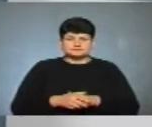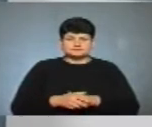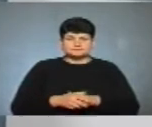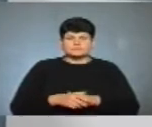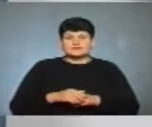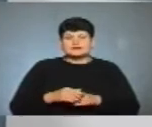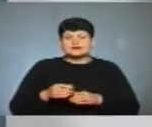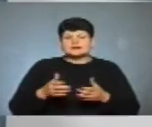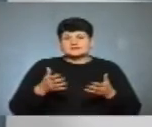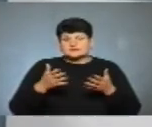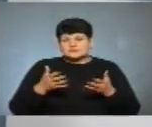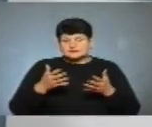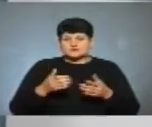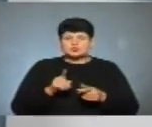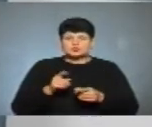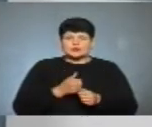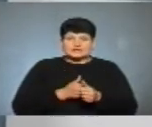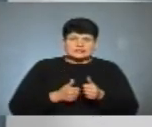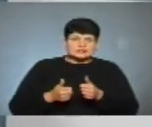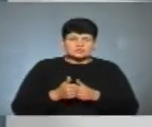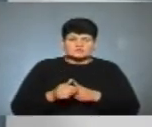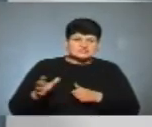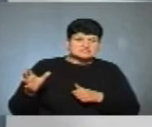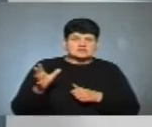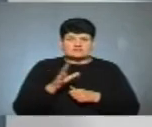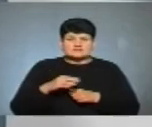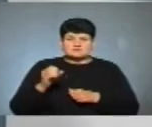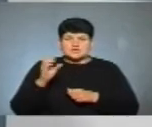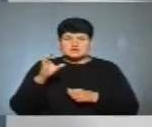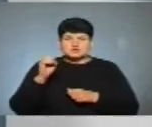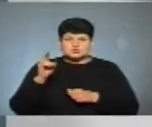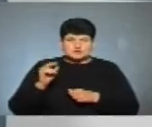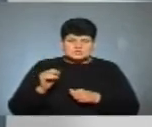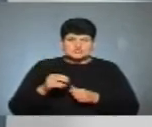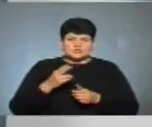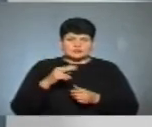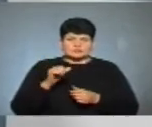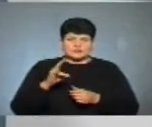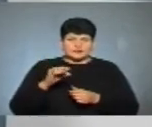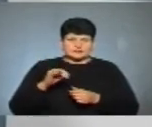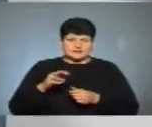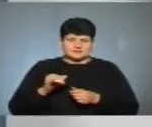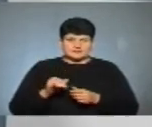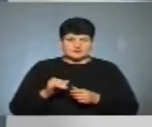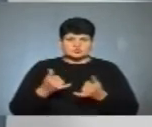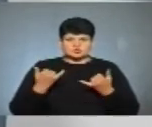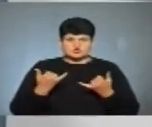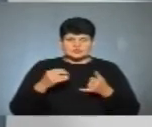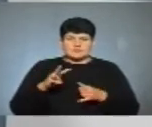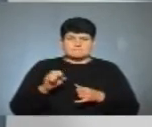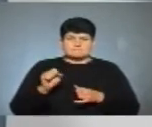Ну, звісно, що лідирував за всіма соціологічними даними чинний